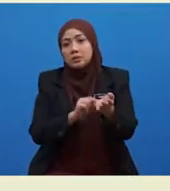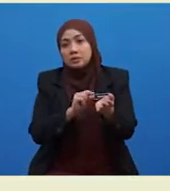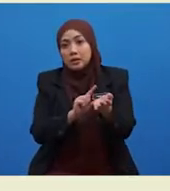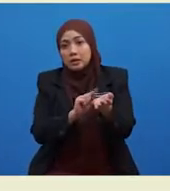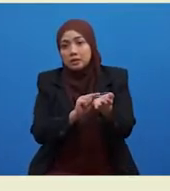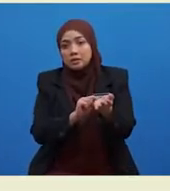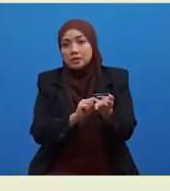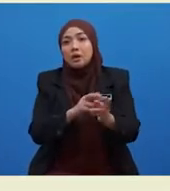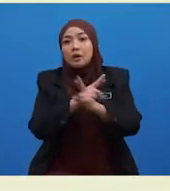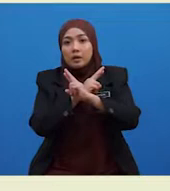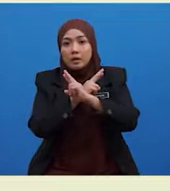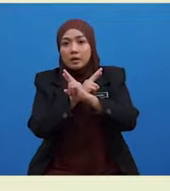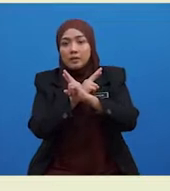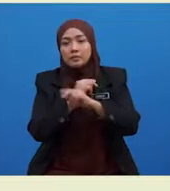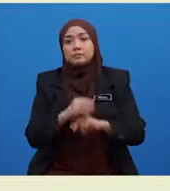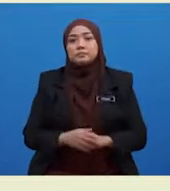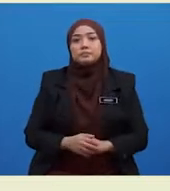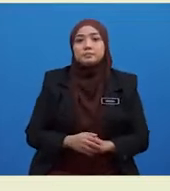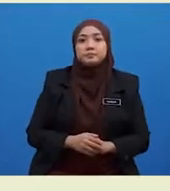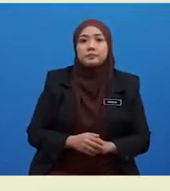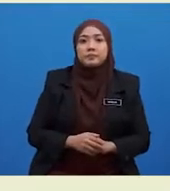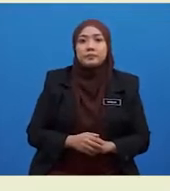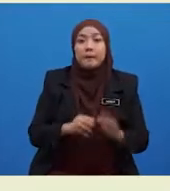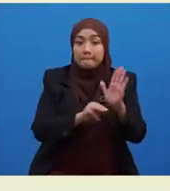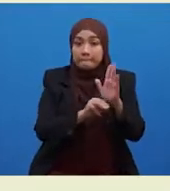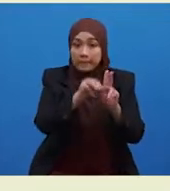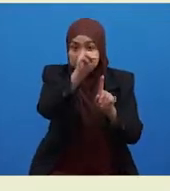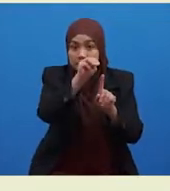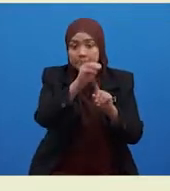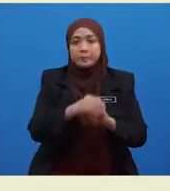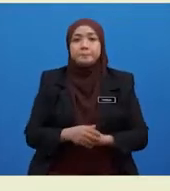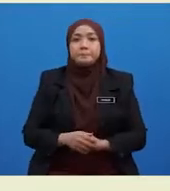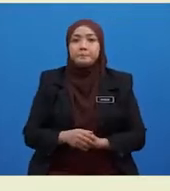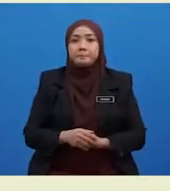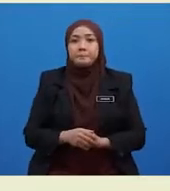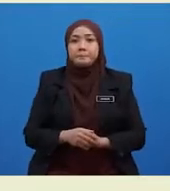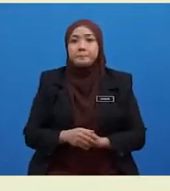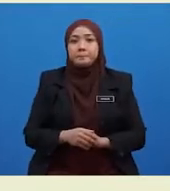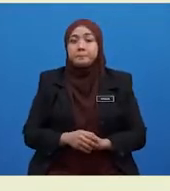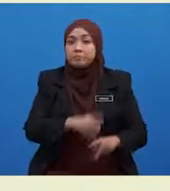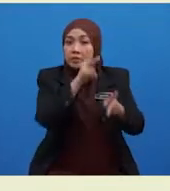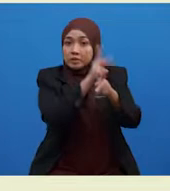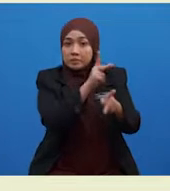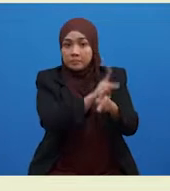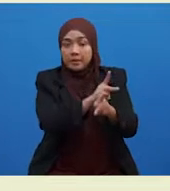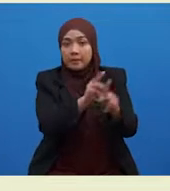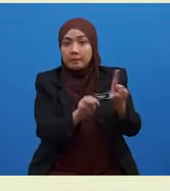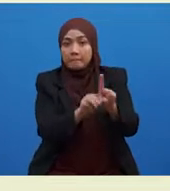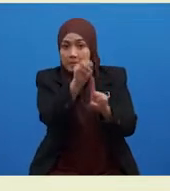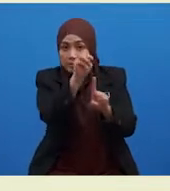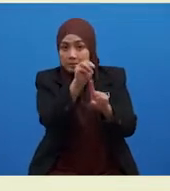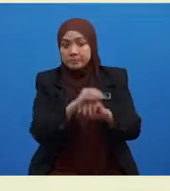Pertama, kadar nadi rehat. Kedua, kadar nadi maksimum. Ketiga, kadar nadi simpanan